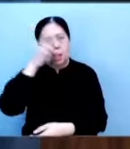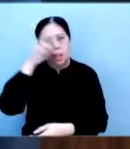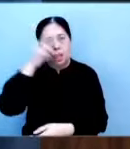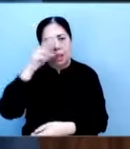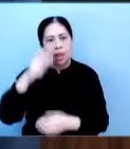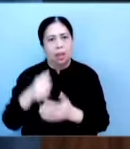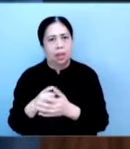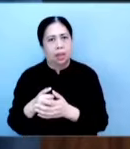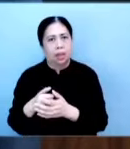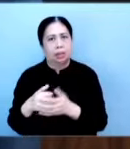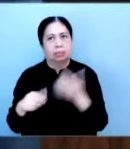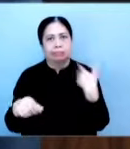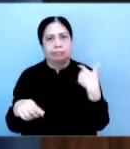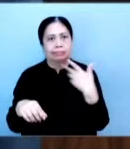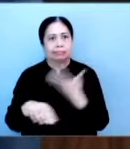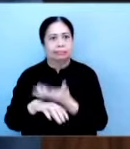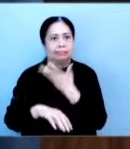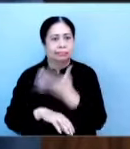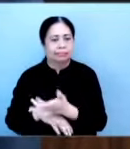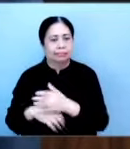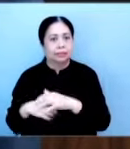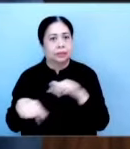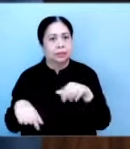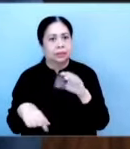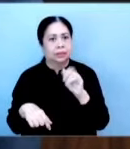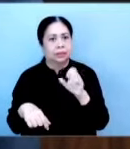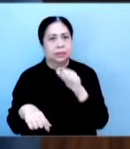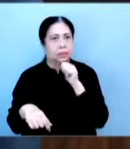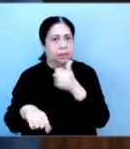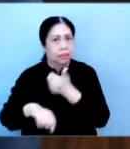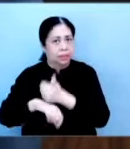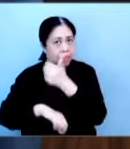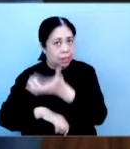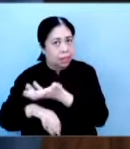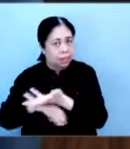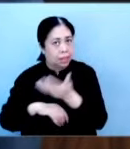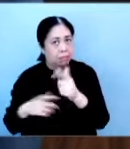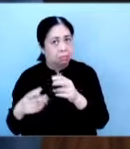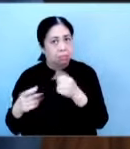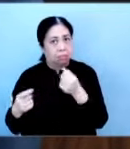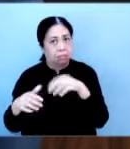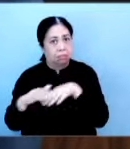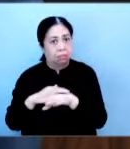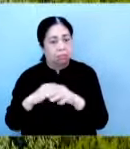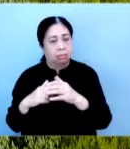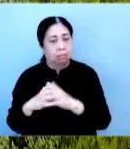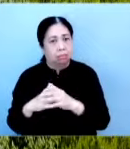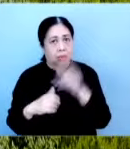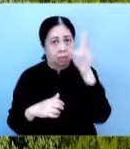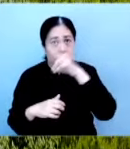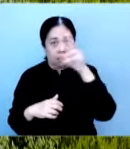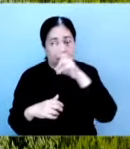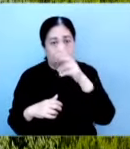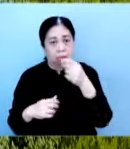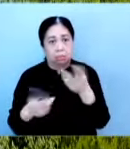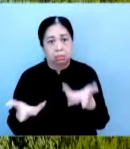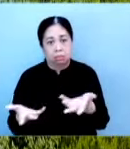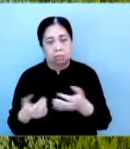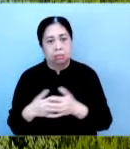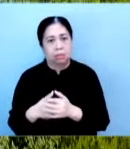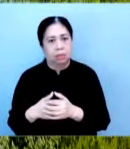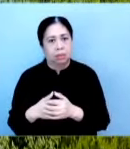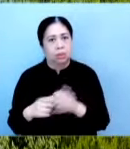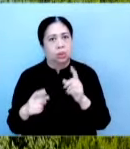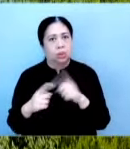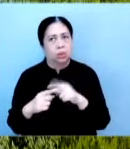nakadulog ka ng pinsala sa kasong ito hindi niya sinadya So maaari ba itong pumasok sa negligence o kapabayaan para maging